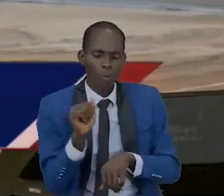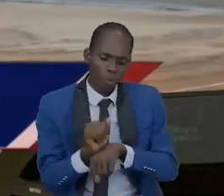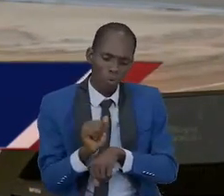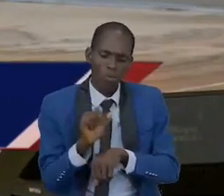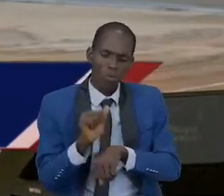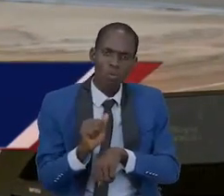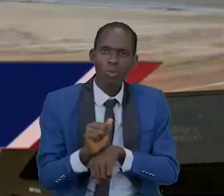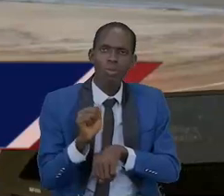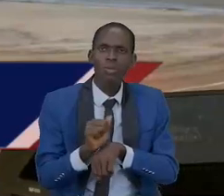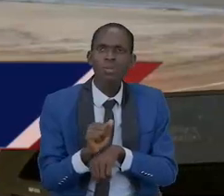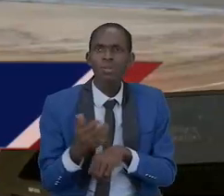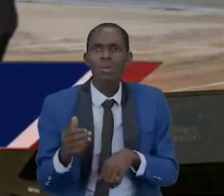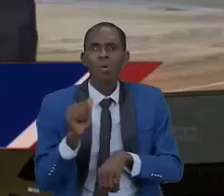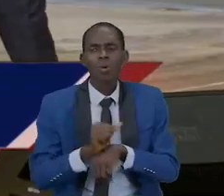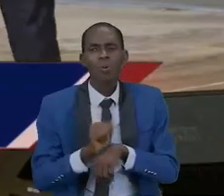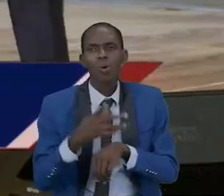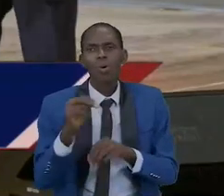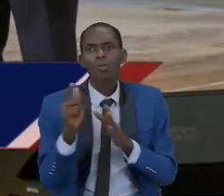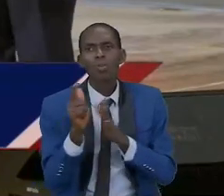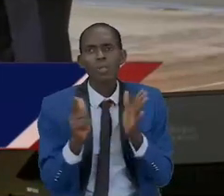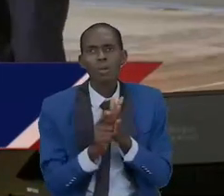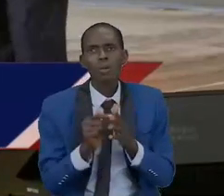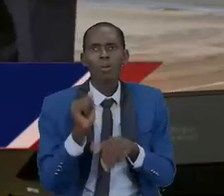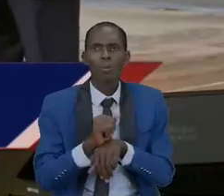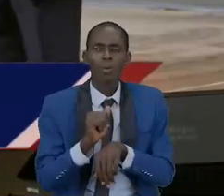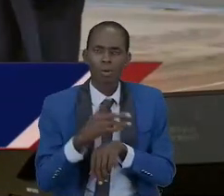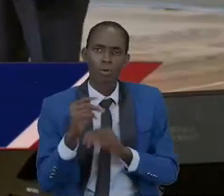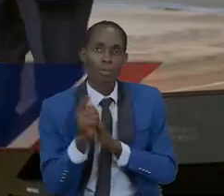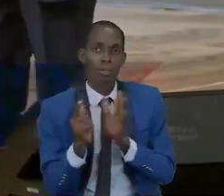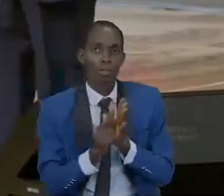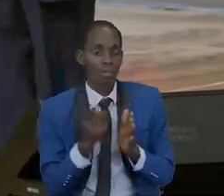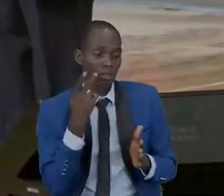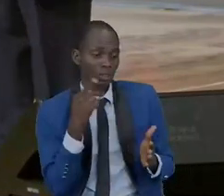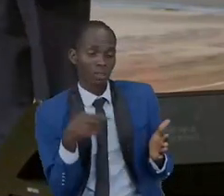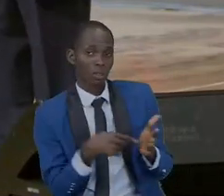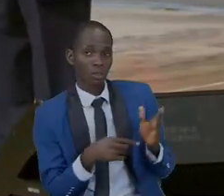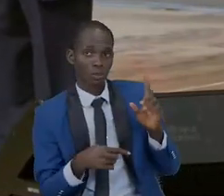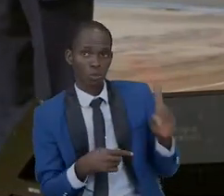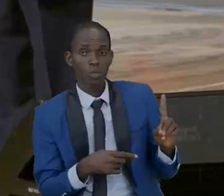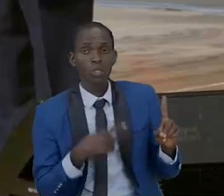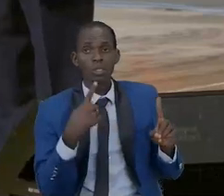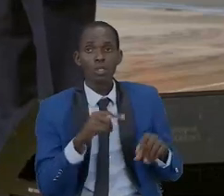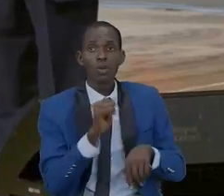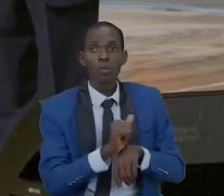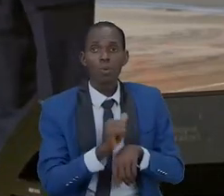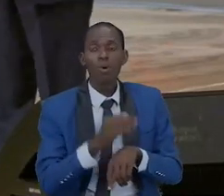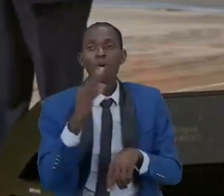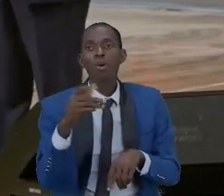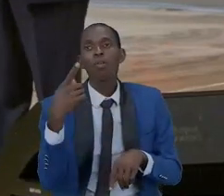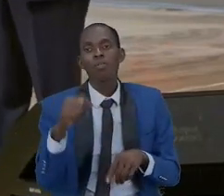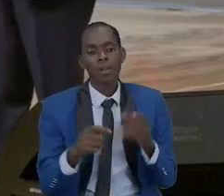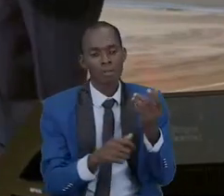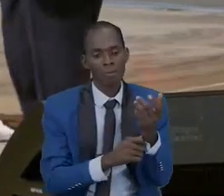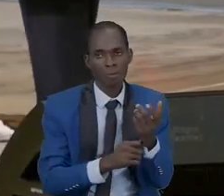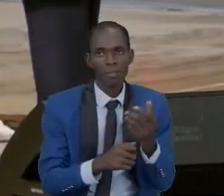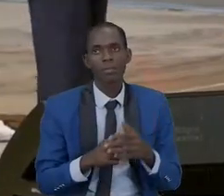les œuvres et de ah les lois les heures de la loi voyez fait la différence la nuit en CC et les